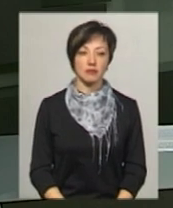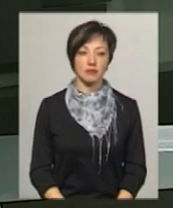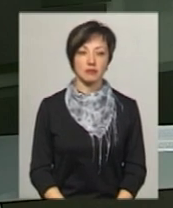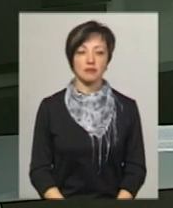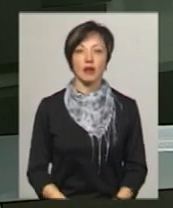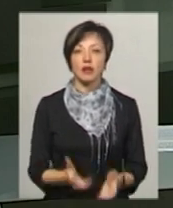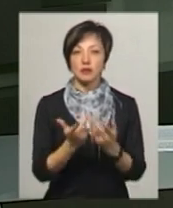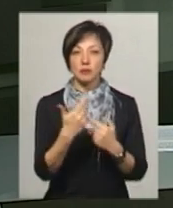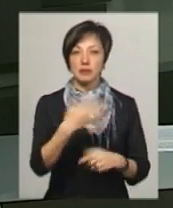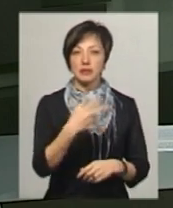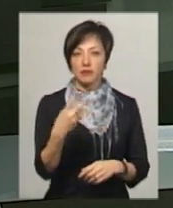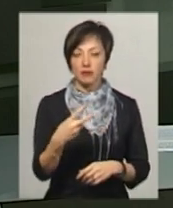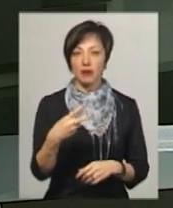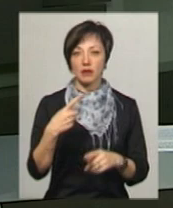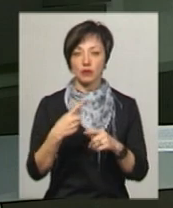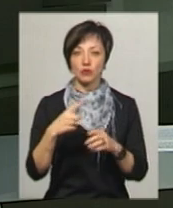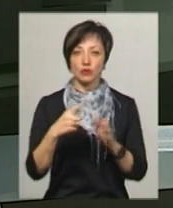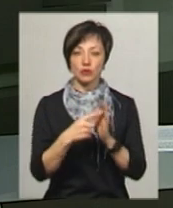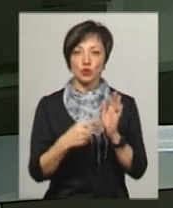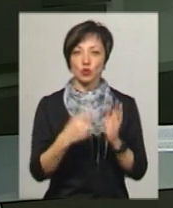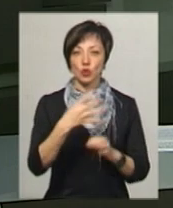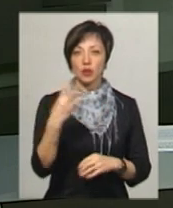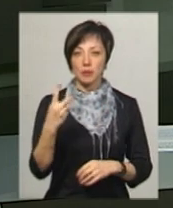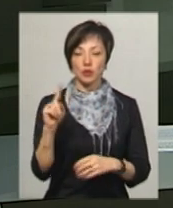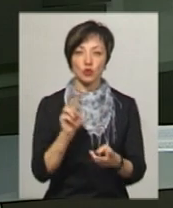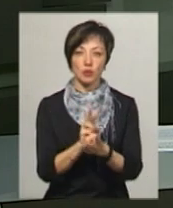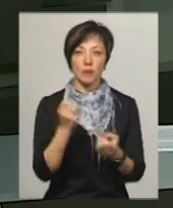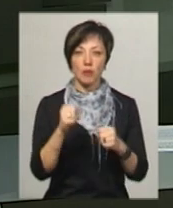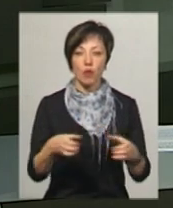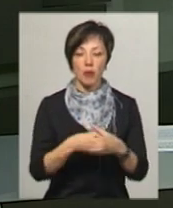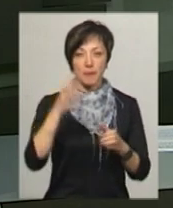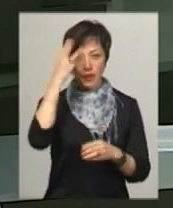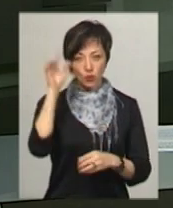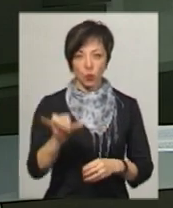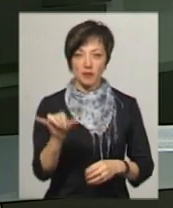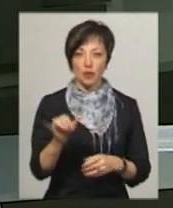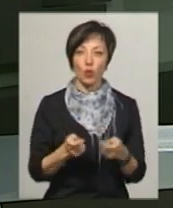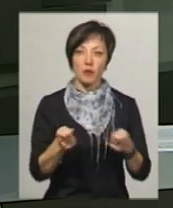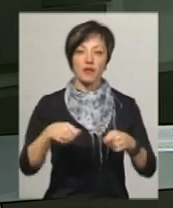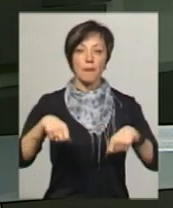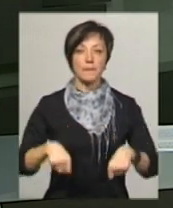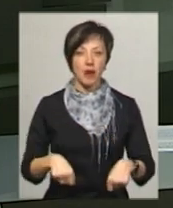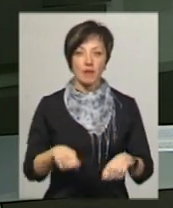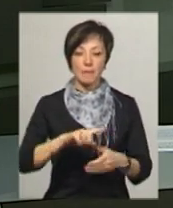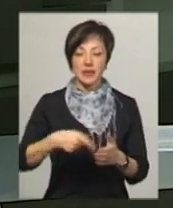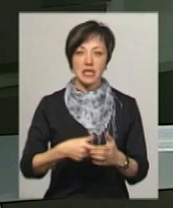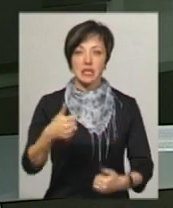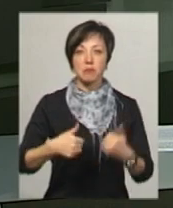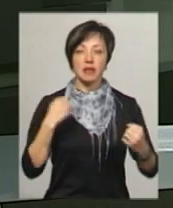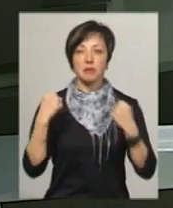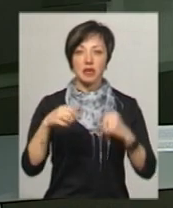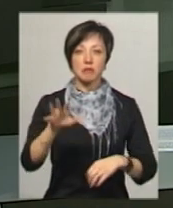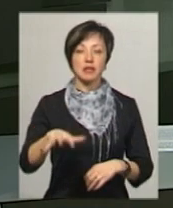З рахунком 52-43 у першій зустрічі перемогла команда Хмельницького університету управління та права у міській